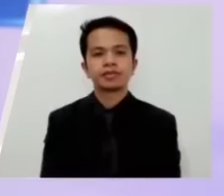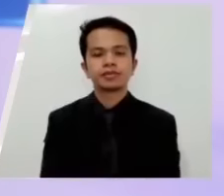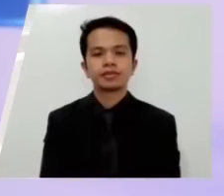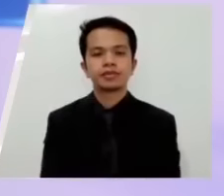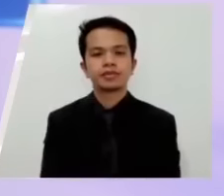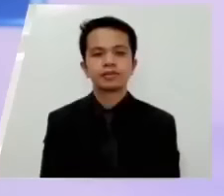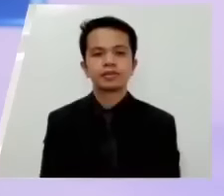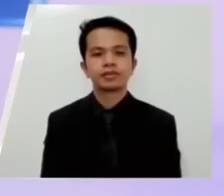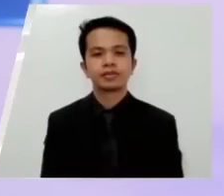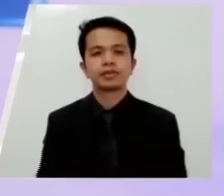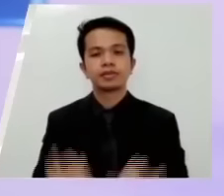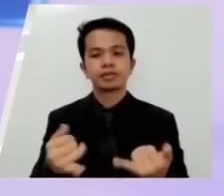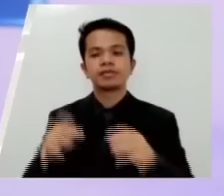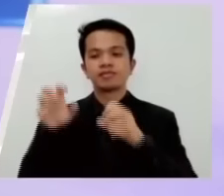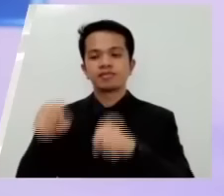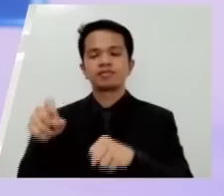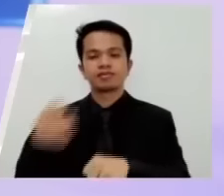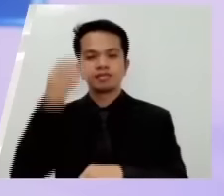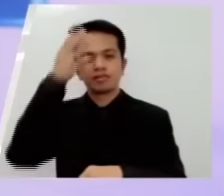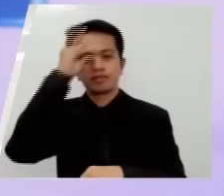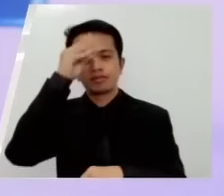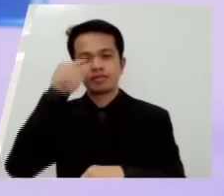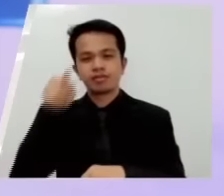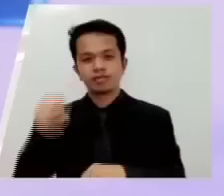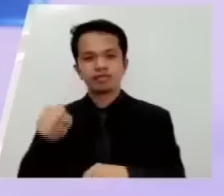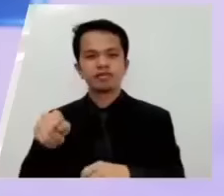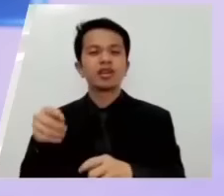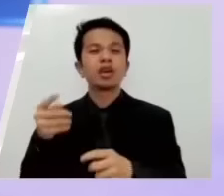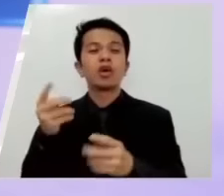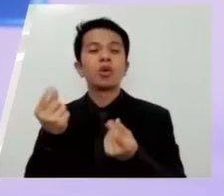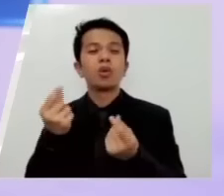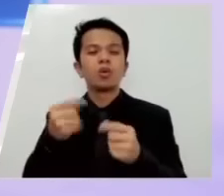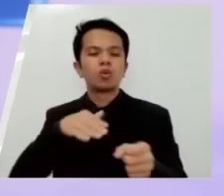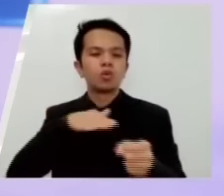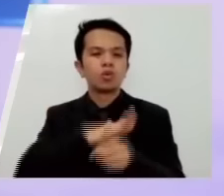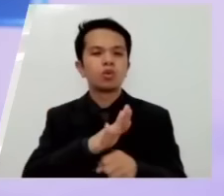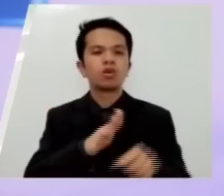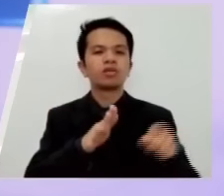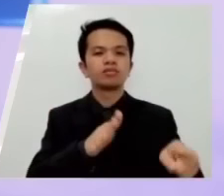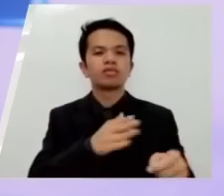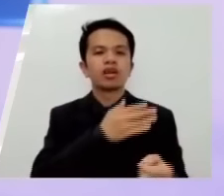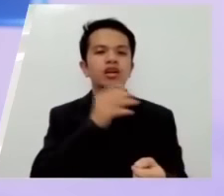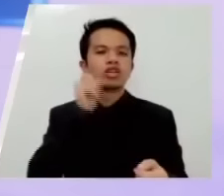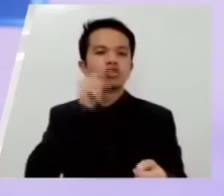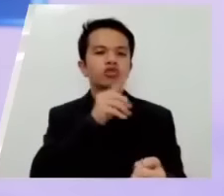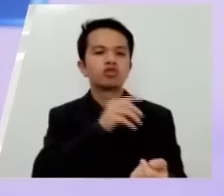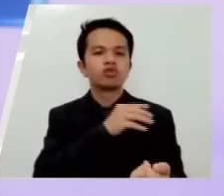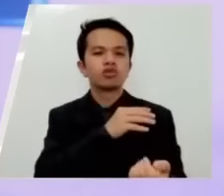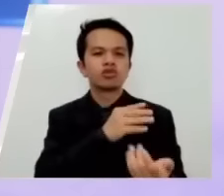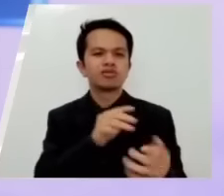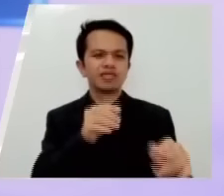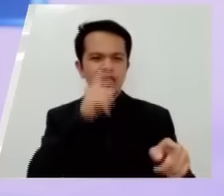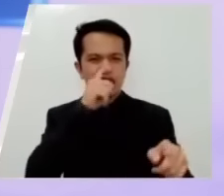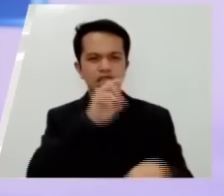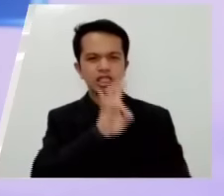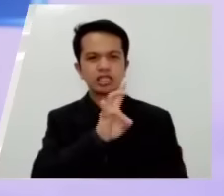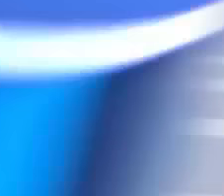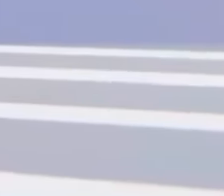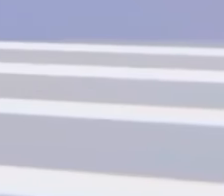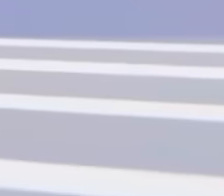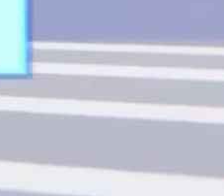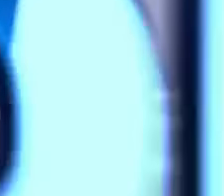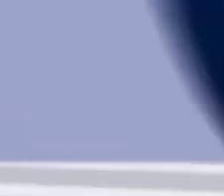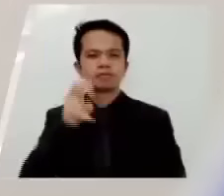Hawak na ng pulisya ang lalaki inireklamo ng panggagahasa sa sariling kapatid na 7 taong gulang lang. Saksi, si Emil